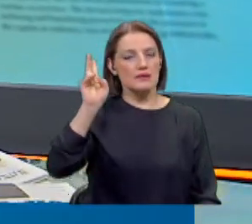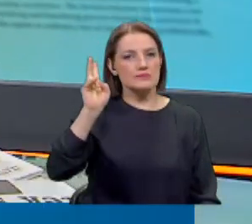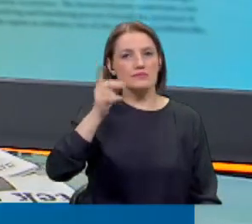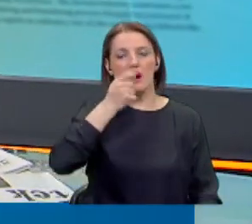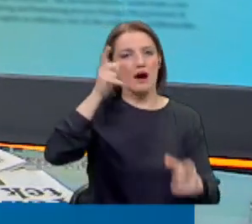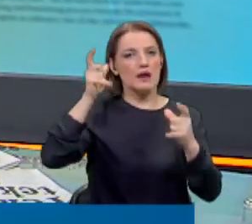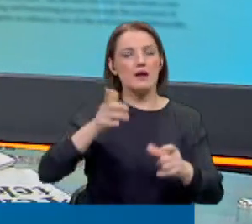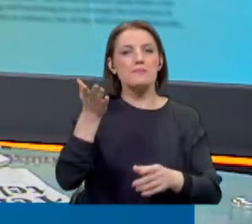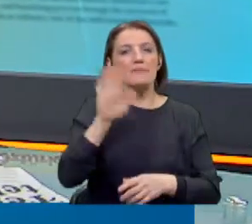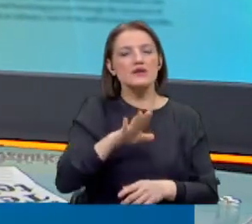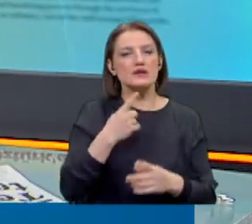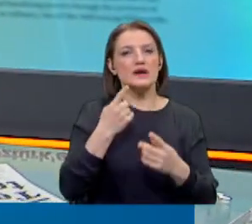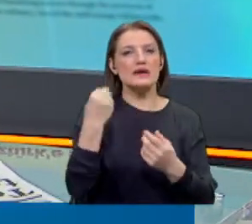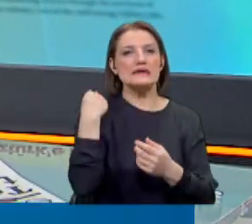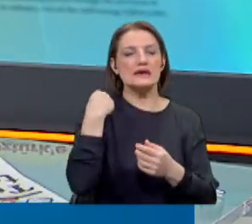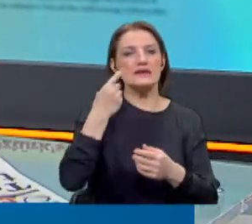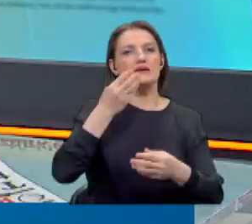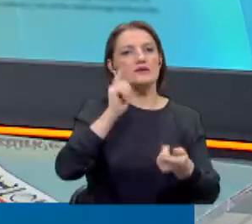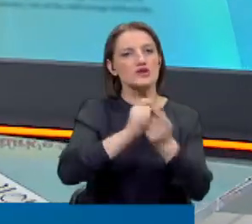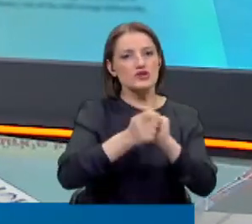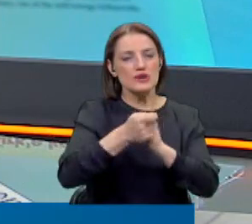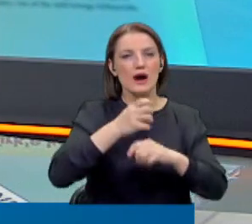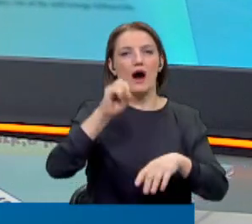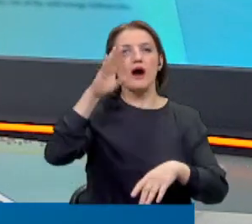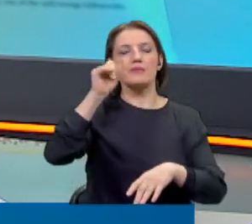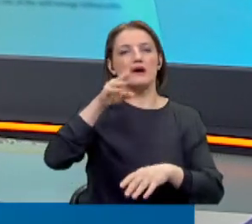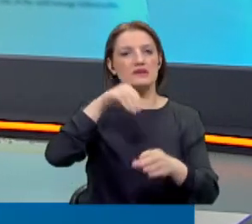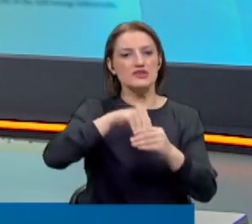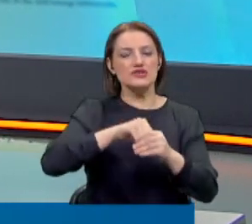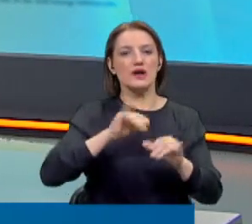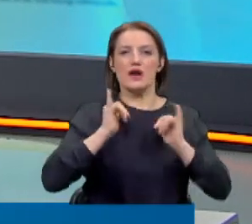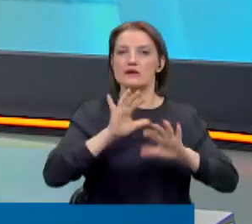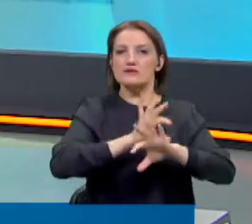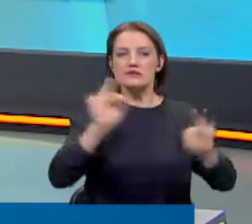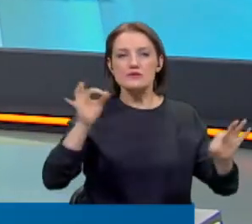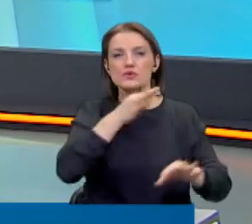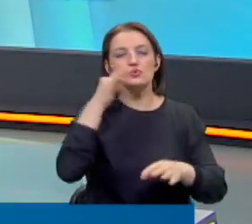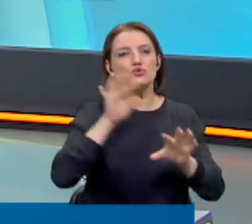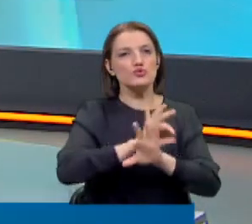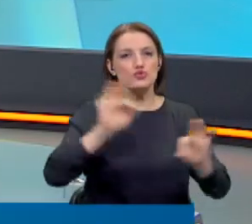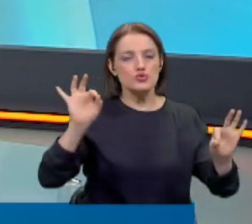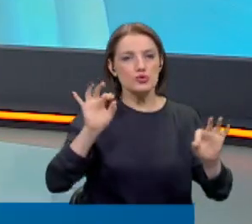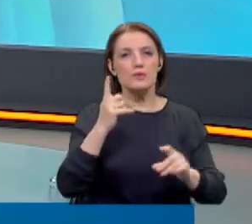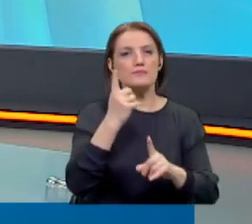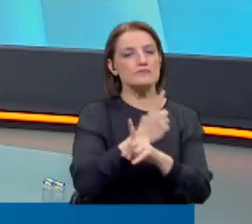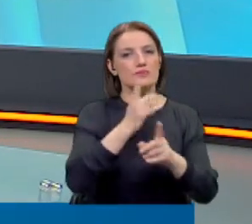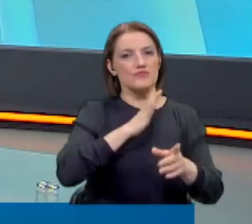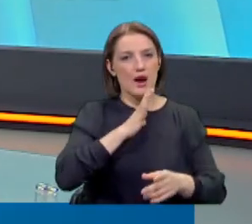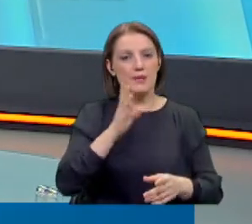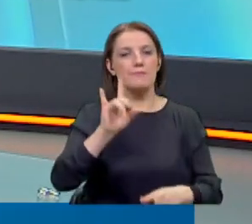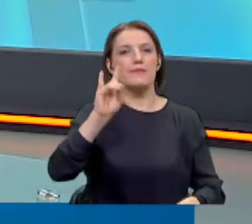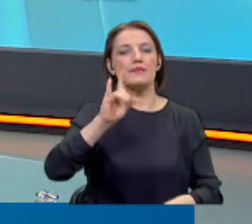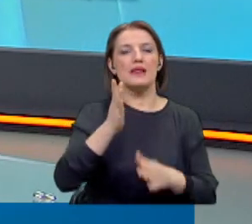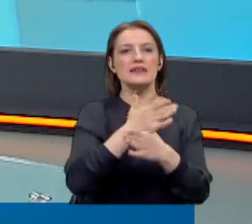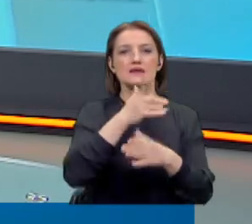kurslar var Yeni böyle kabine revizyonu ya da AK Parti içinde bir huzursuzluk var mı Bekir Bozdağ'ın geç ile ilgili MHP